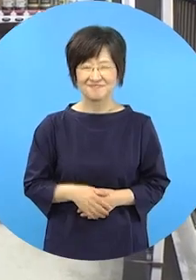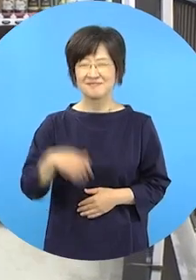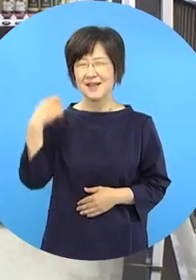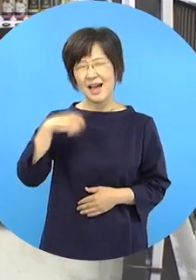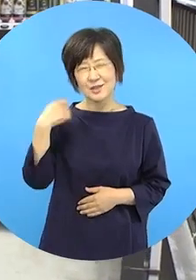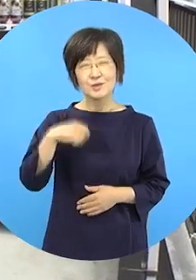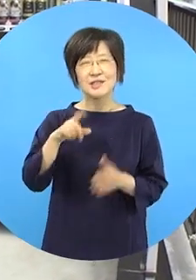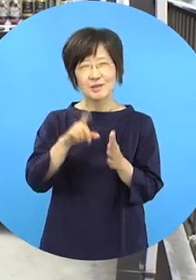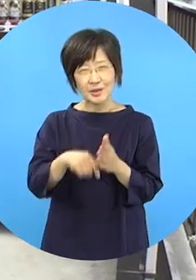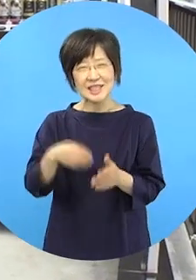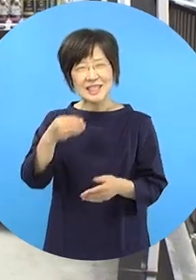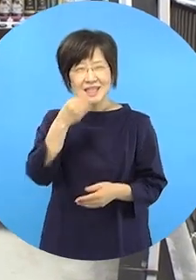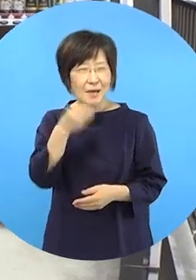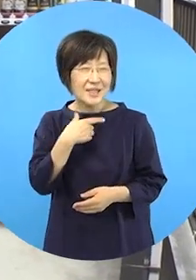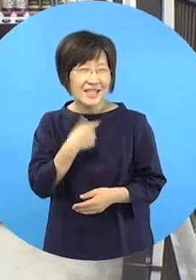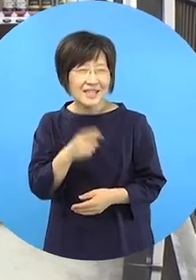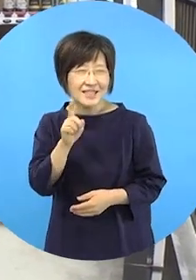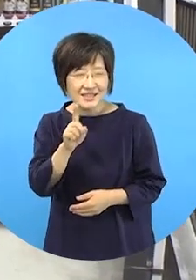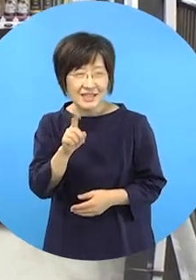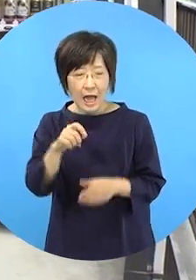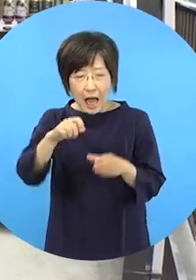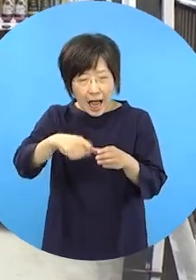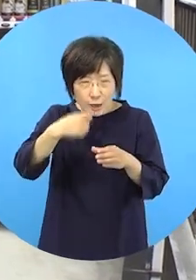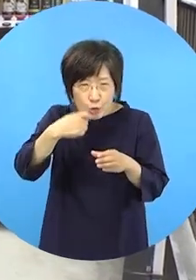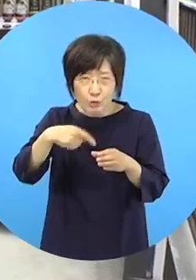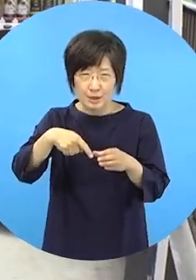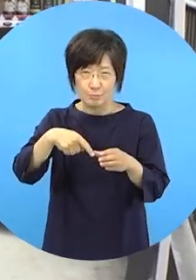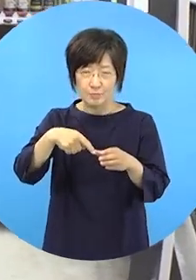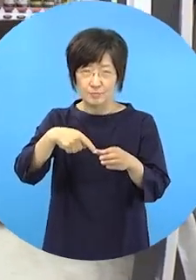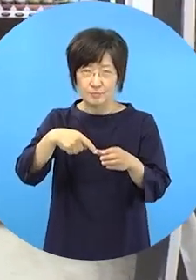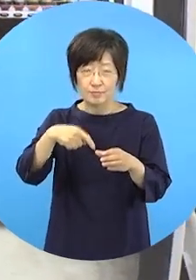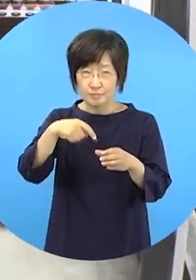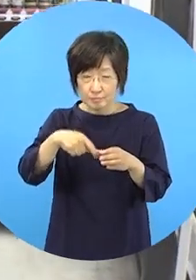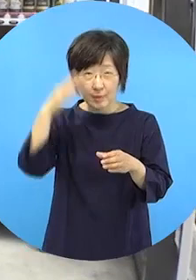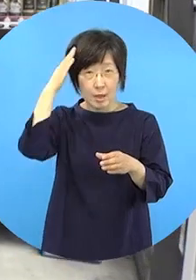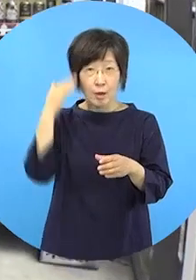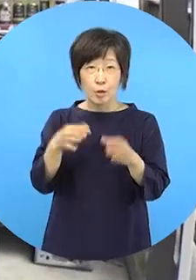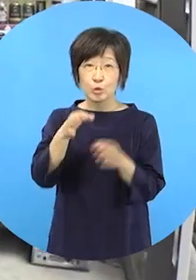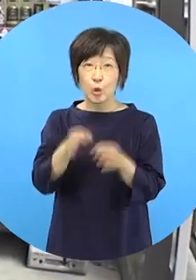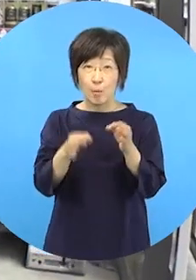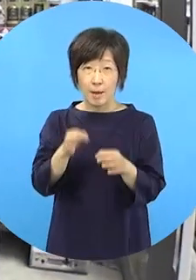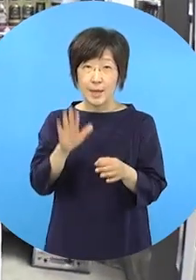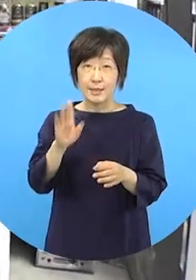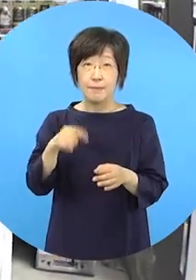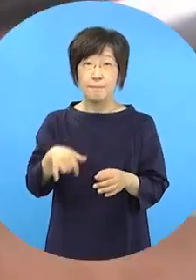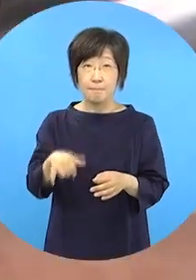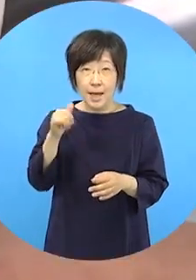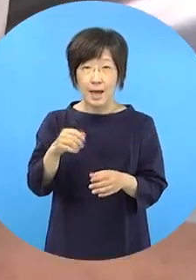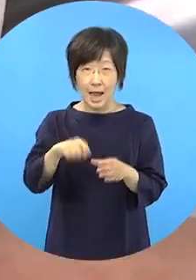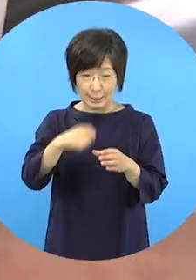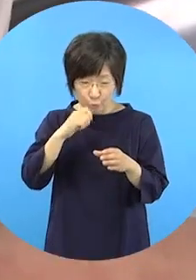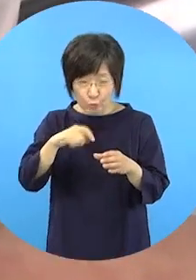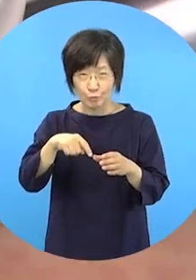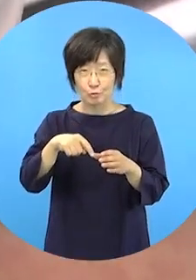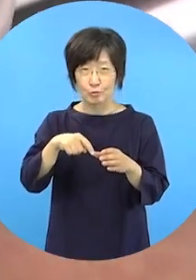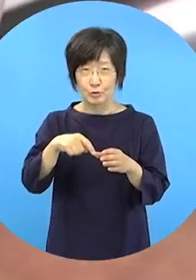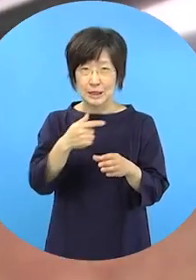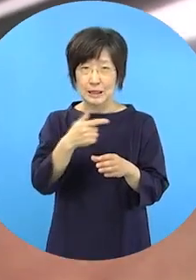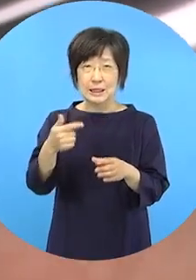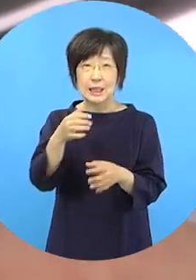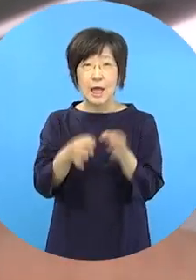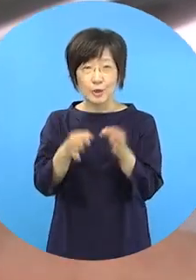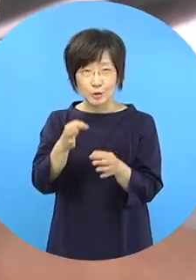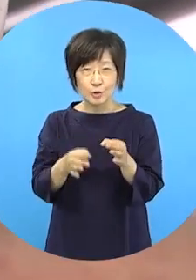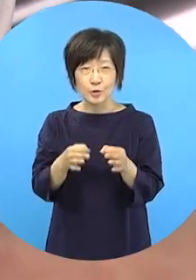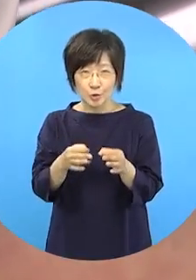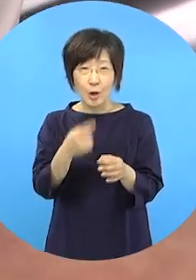暑い日に食べたくなるのがアイスクリーム。こちらは黒豆テンペアイスクリーム。大豆本来の旨味と